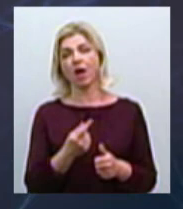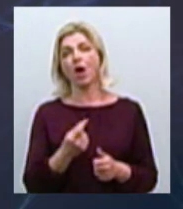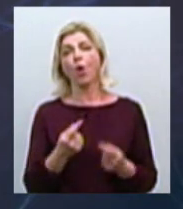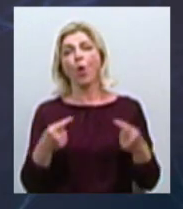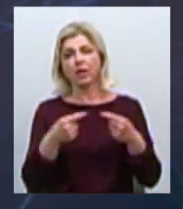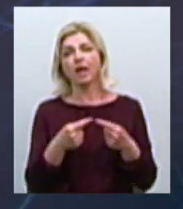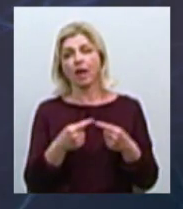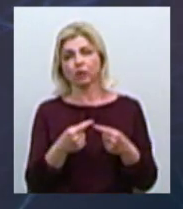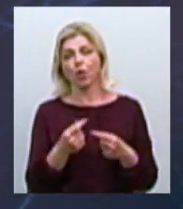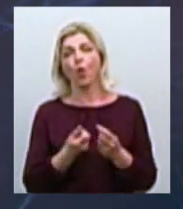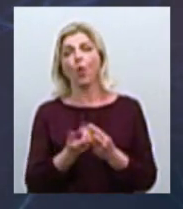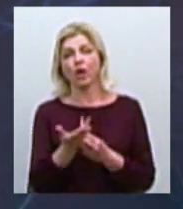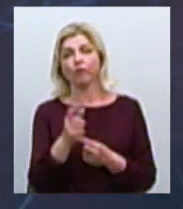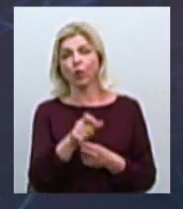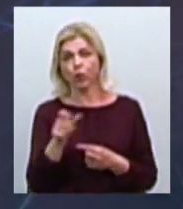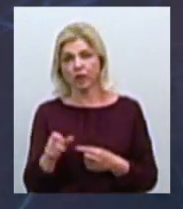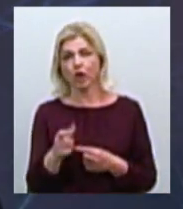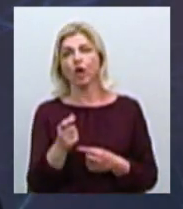які пересуваються по тому чи іншому маршруту.